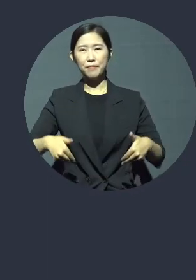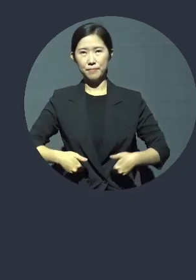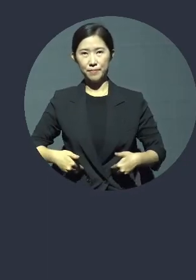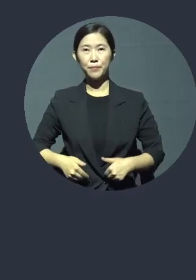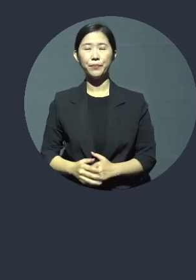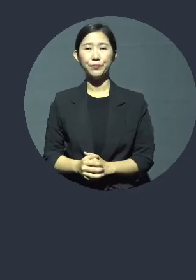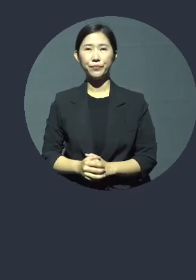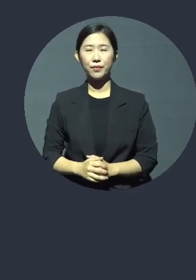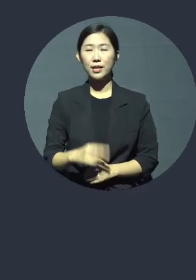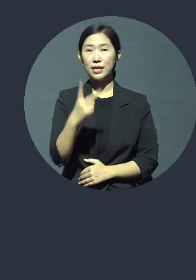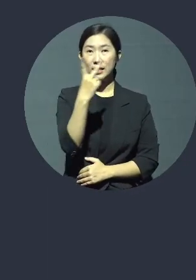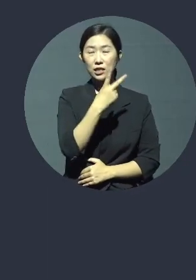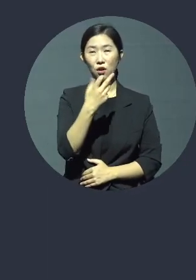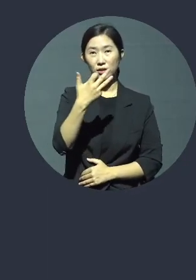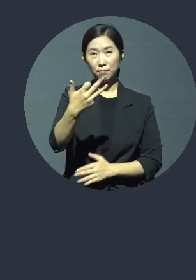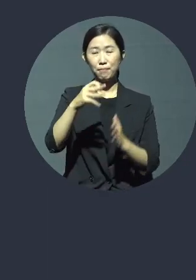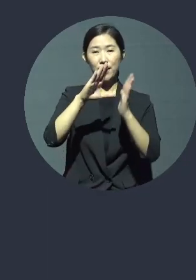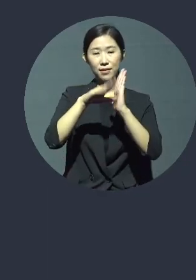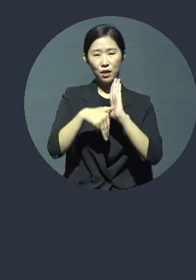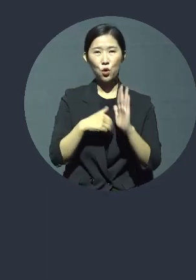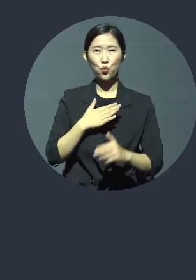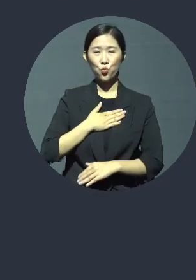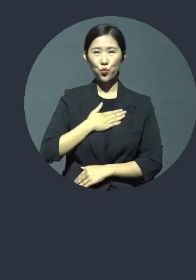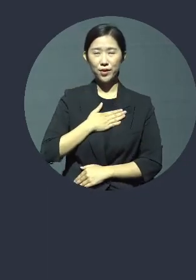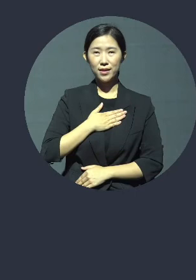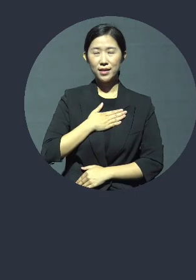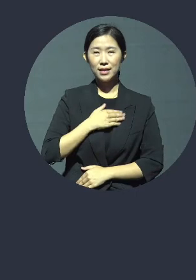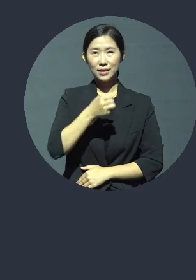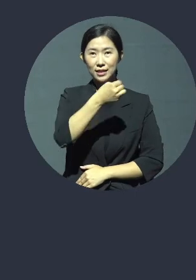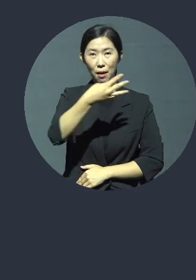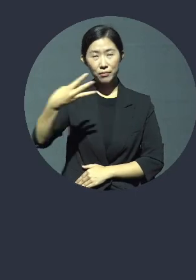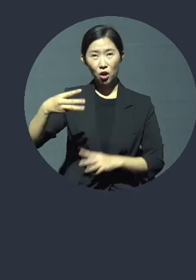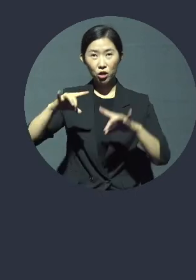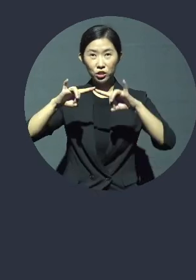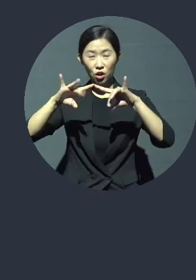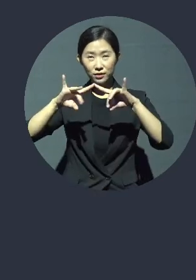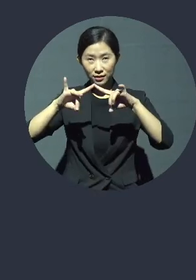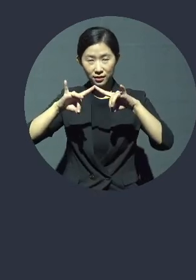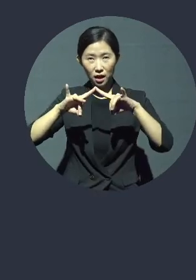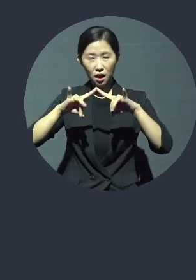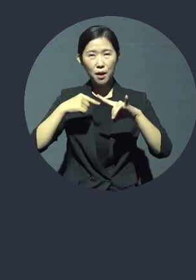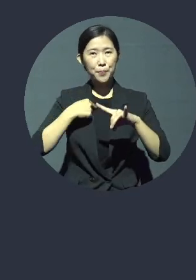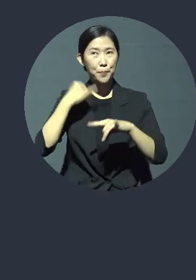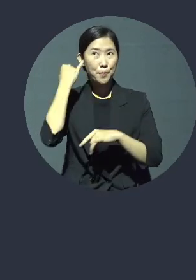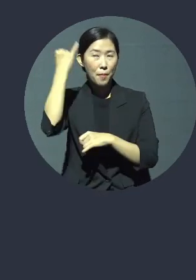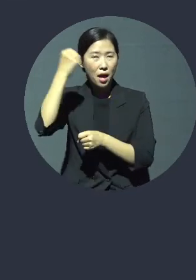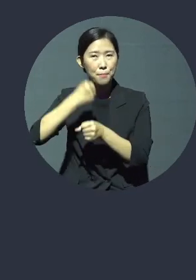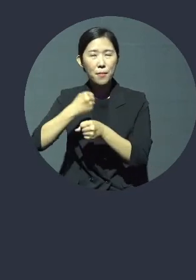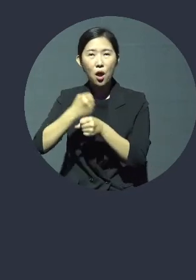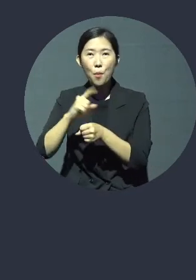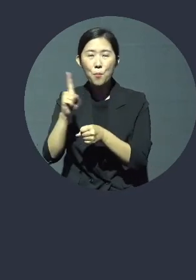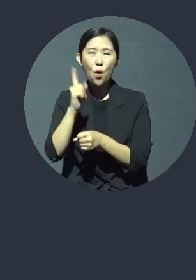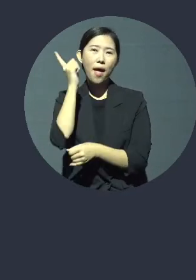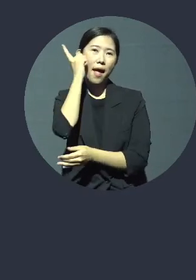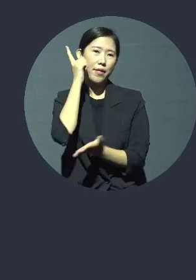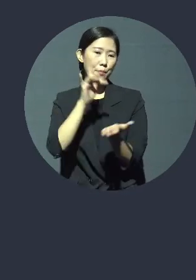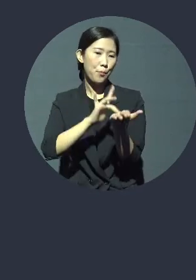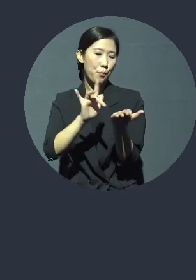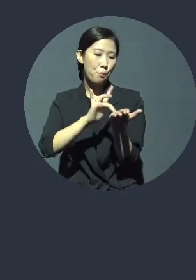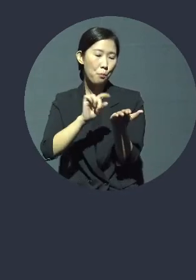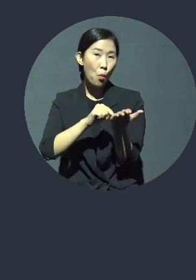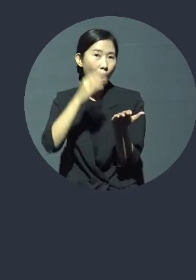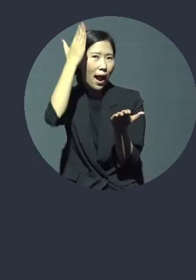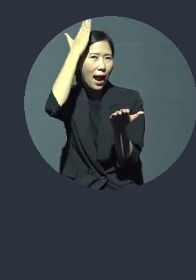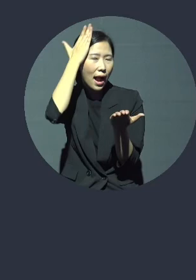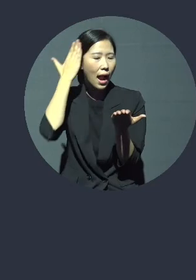2018년에 삼성전자가 소개한 다크모드는 저시력 고객들을 위해 개발된 고대비 테마, 또 키보드 및 또